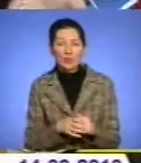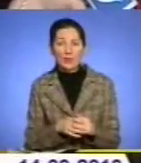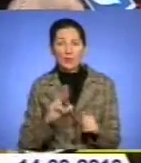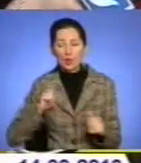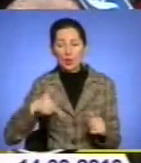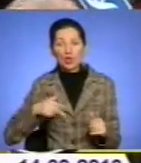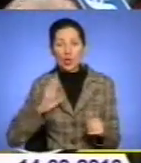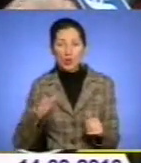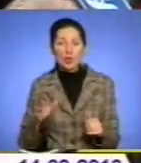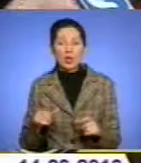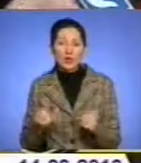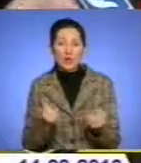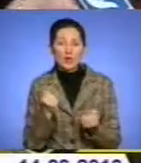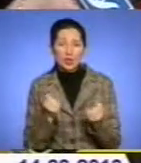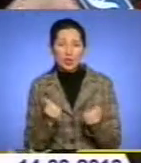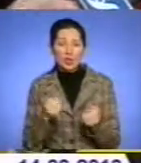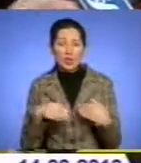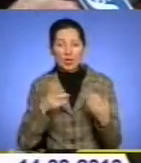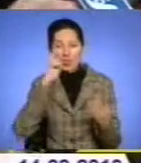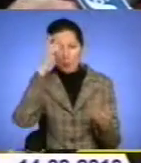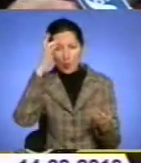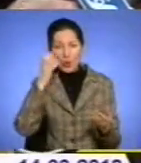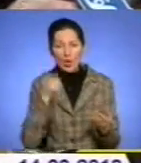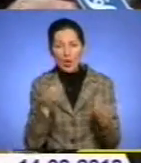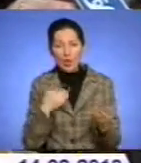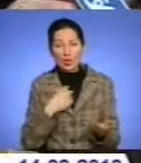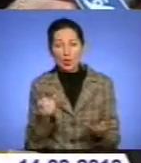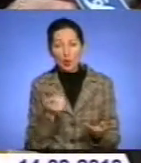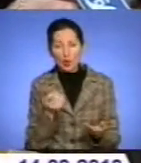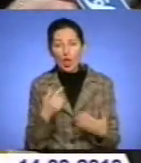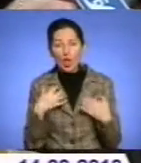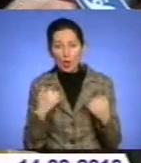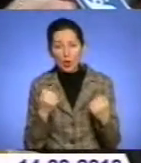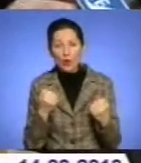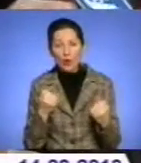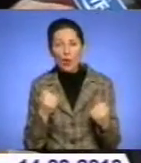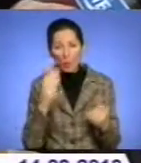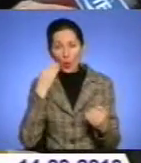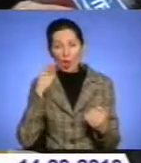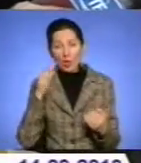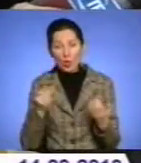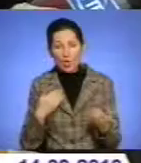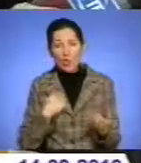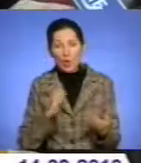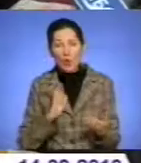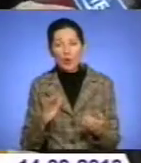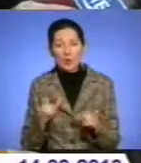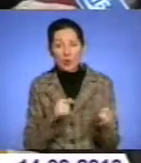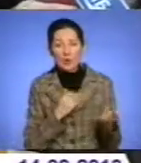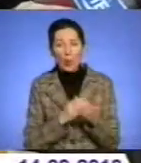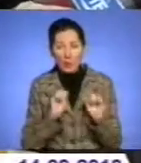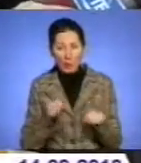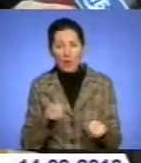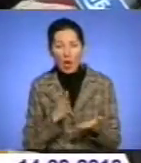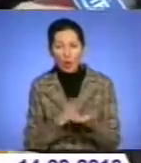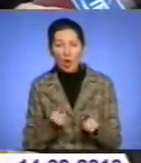Дочка буде водити. Так. Ну, дасть Бог, що якщо я ще трошки здоров'я підправлю, то може я буду водити, бо я права маю теж,